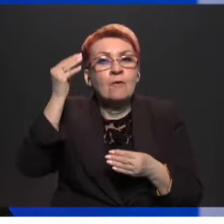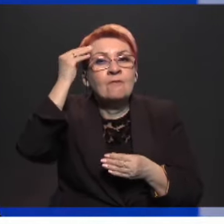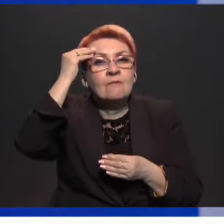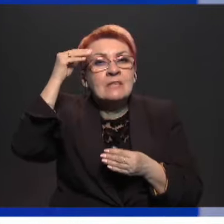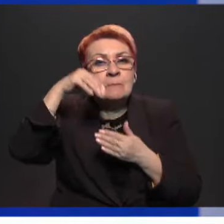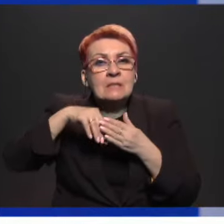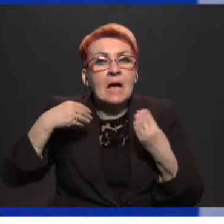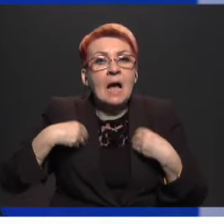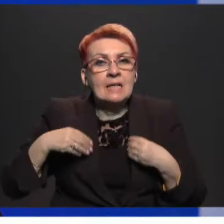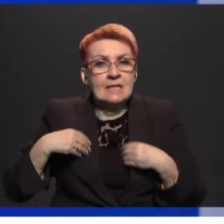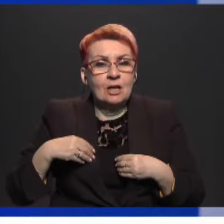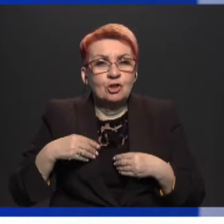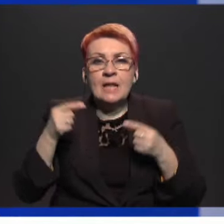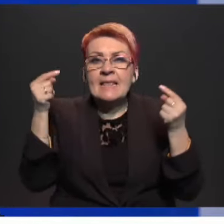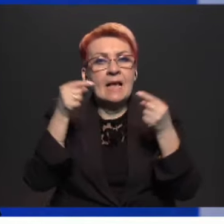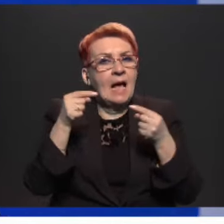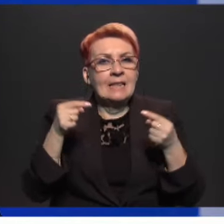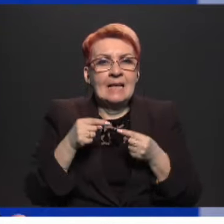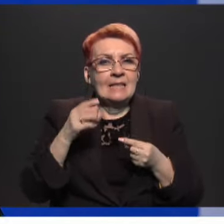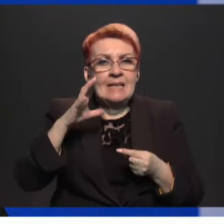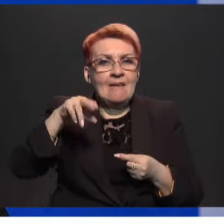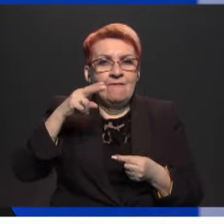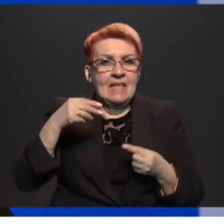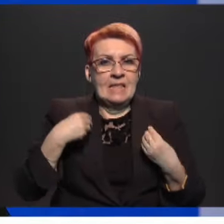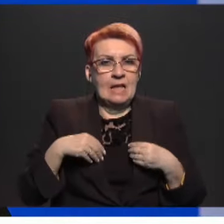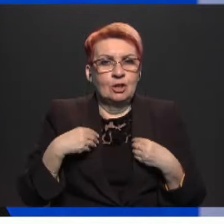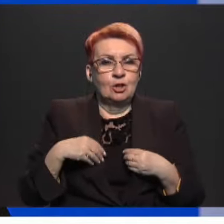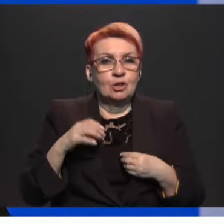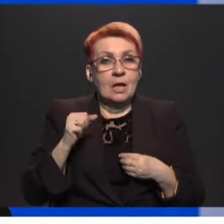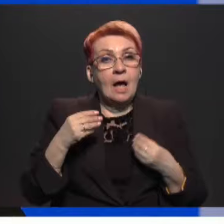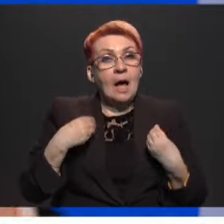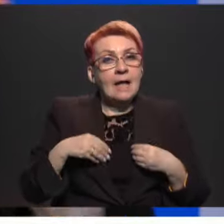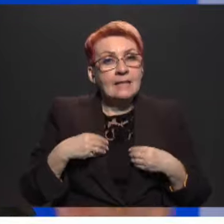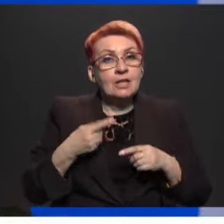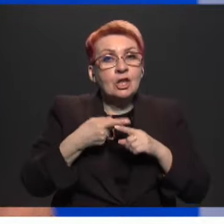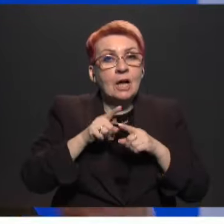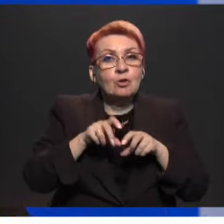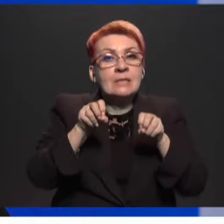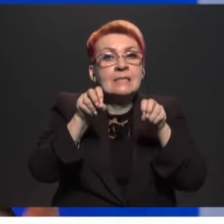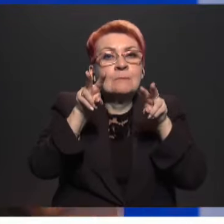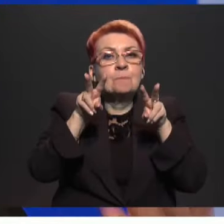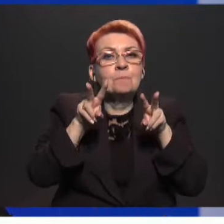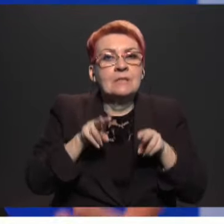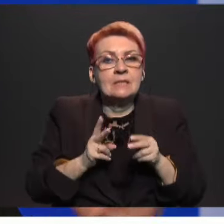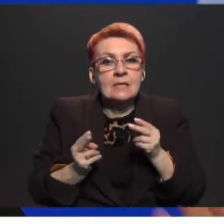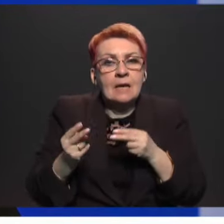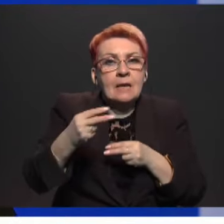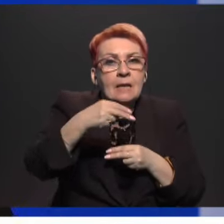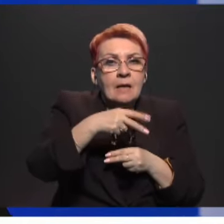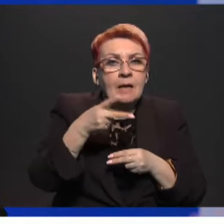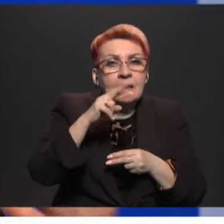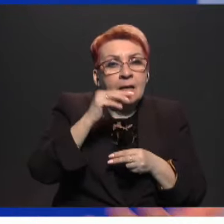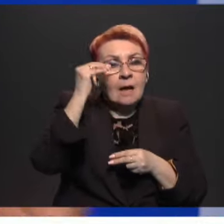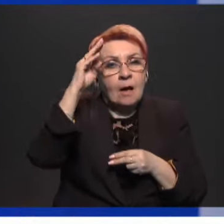не конкретного вида одежды, а одежде, которая специально разработана и сделана для